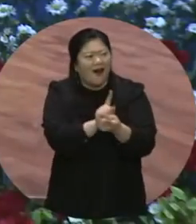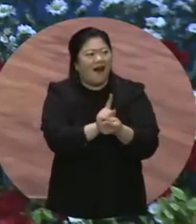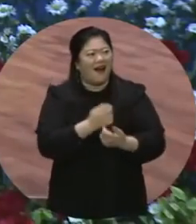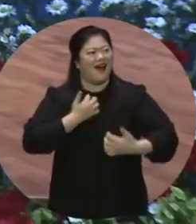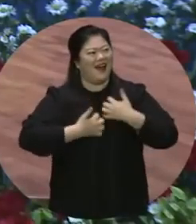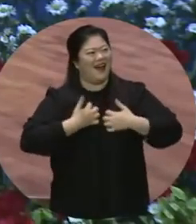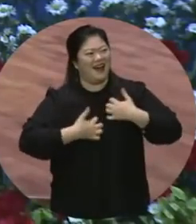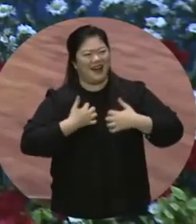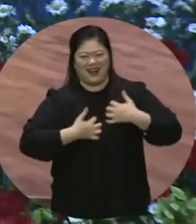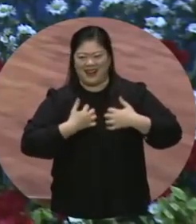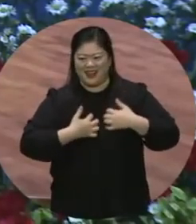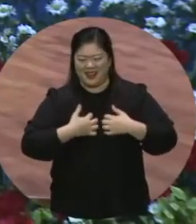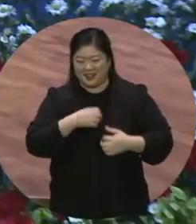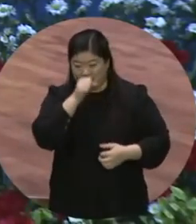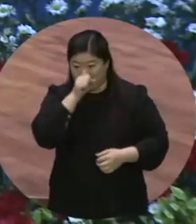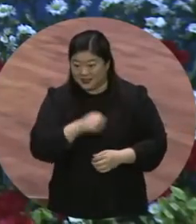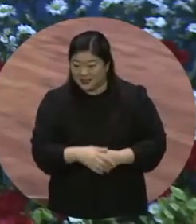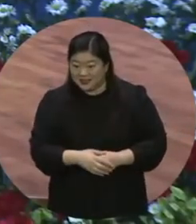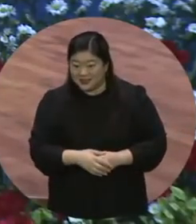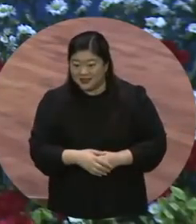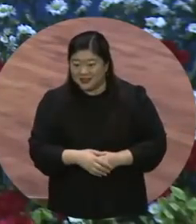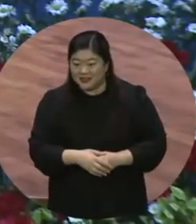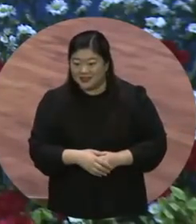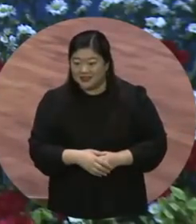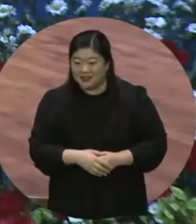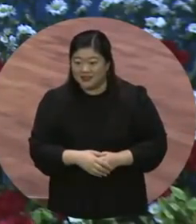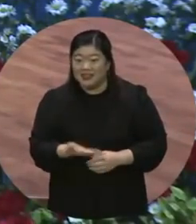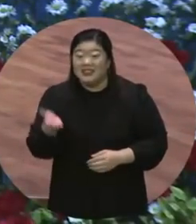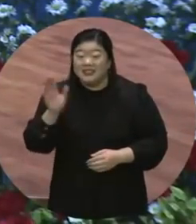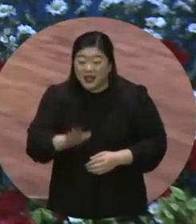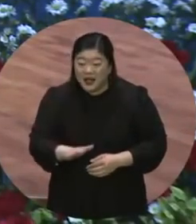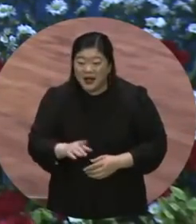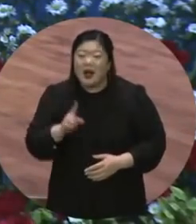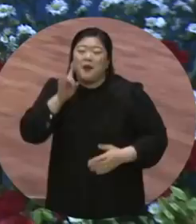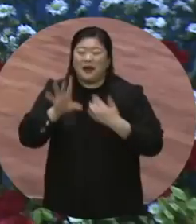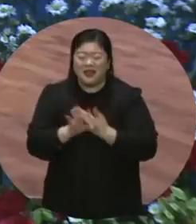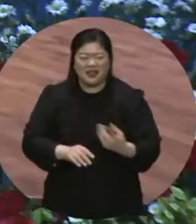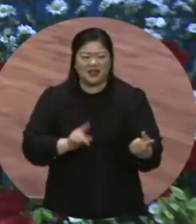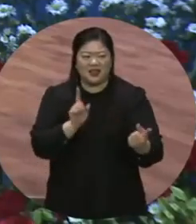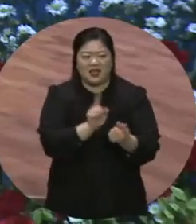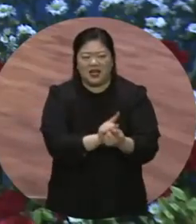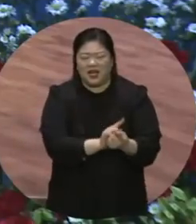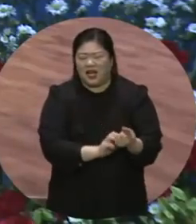돼요. 그런데 신앙생활 하면서 기쁨이 없다.